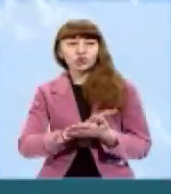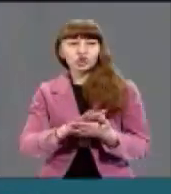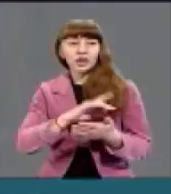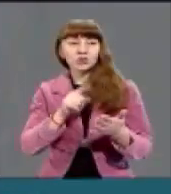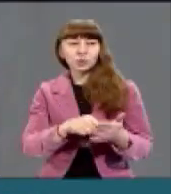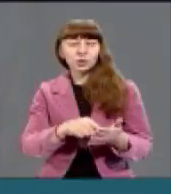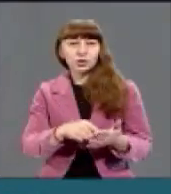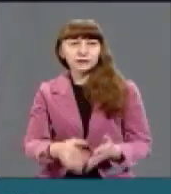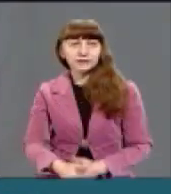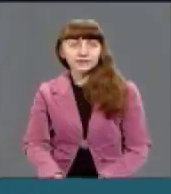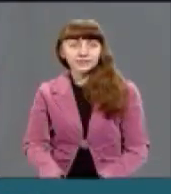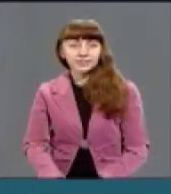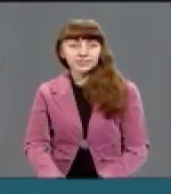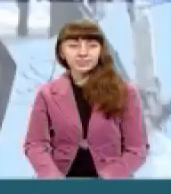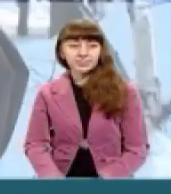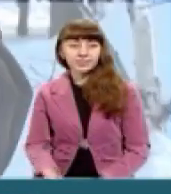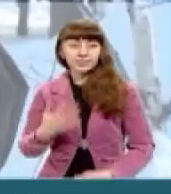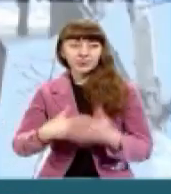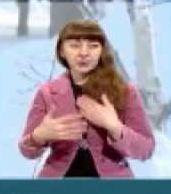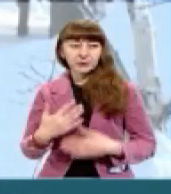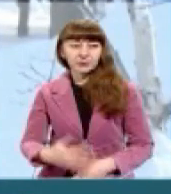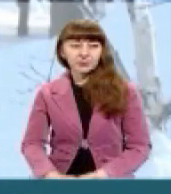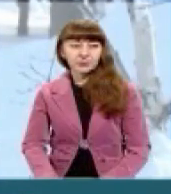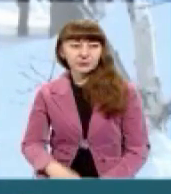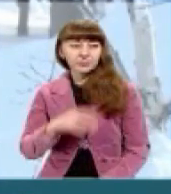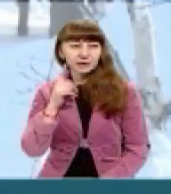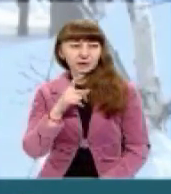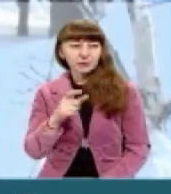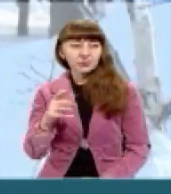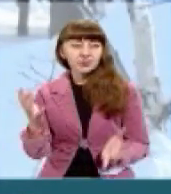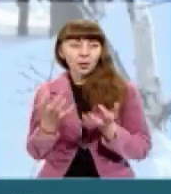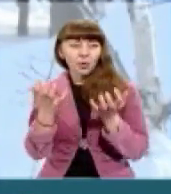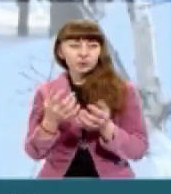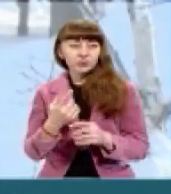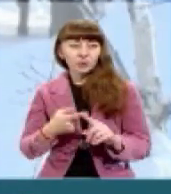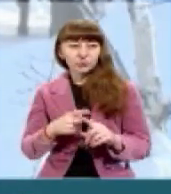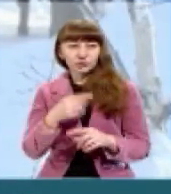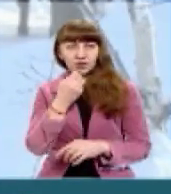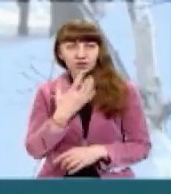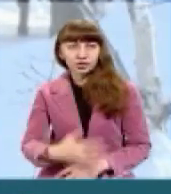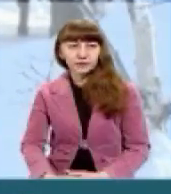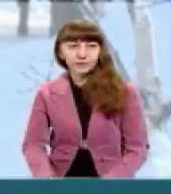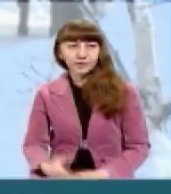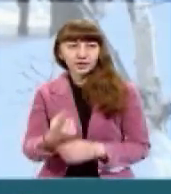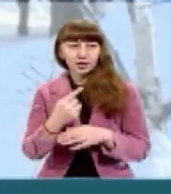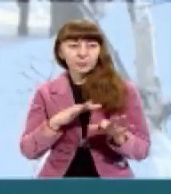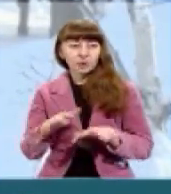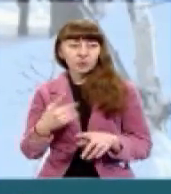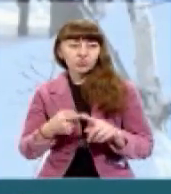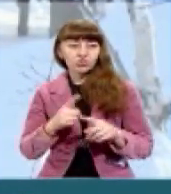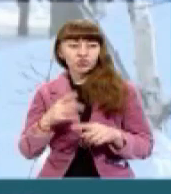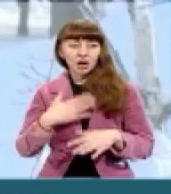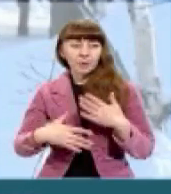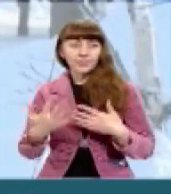Рады вам. Спасибо. Приятно то, что молодежь заботится о нас. Не дегенмен жастардың бұл акциясы орынды. Біз далада жұмыс